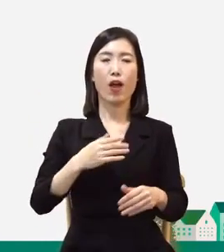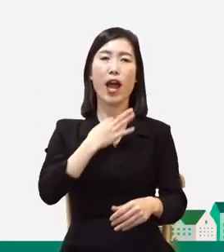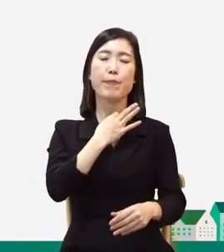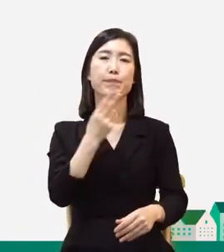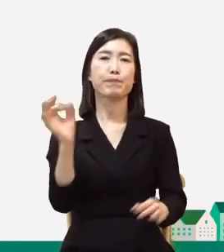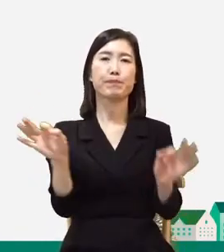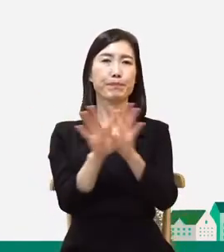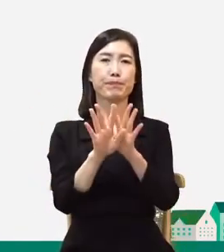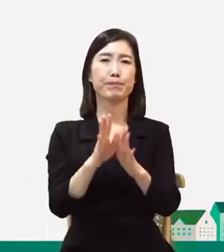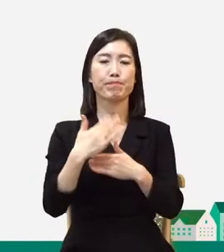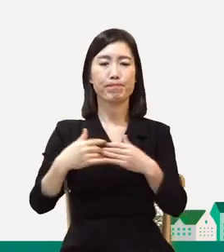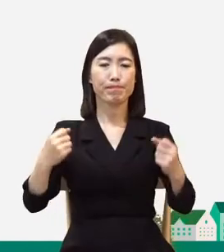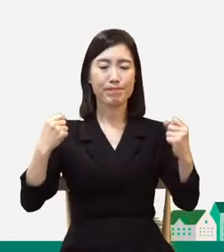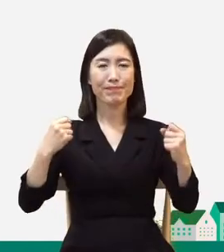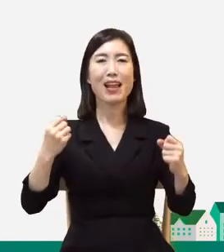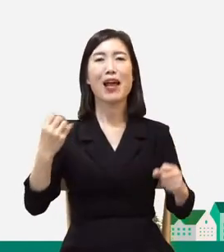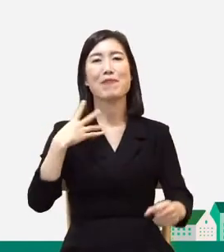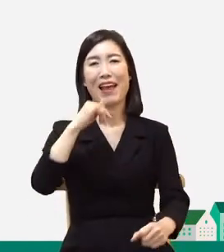저희가 했던